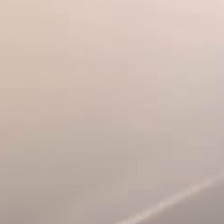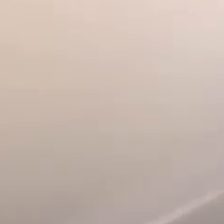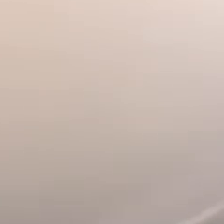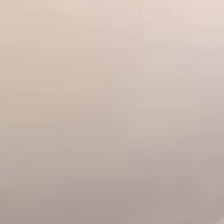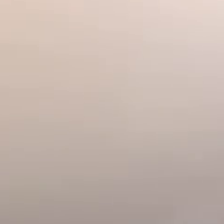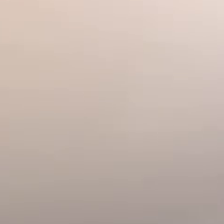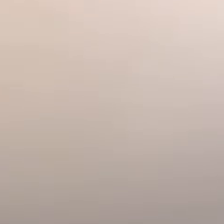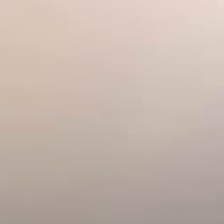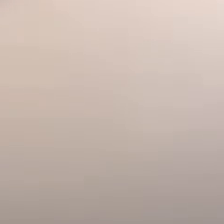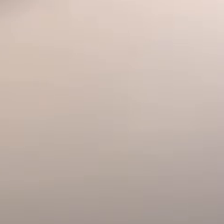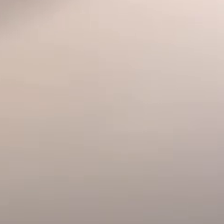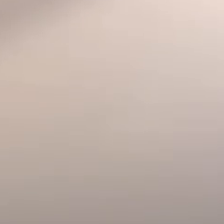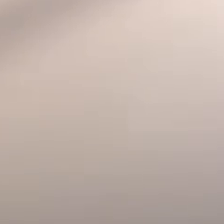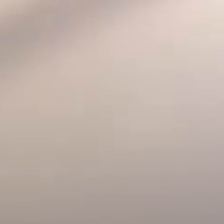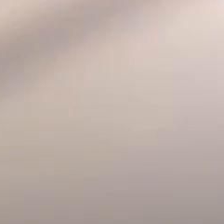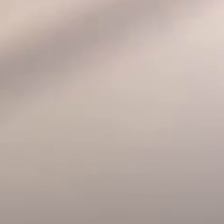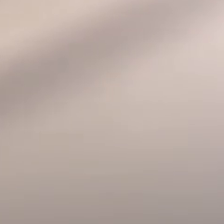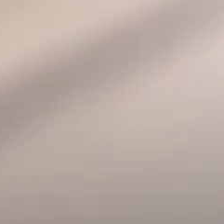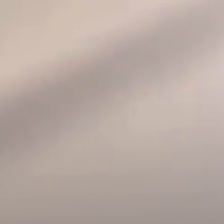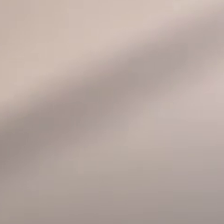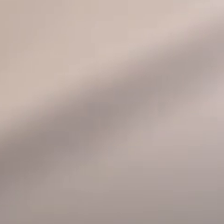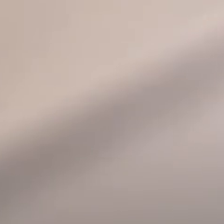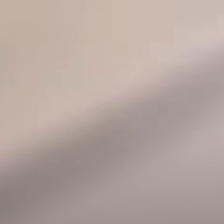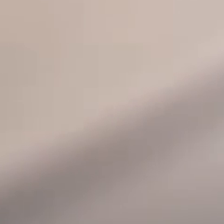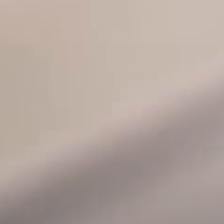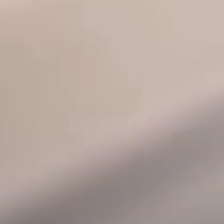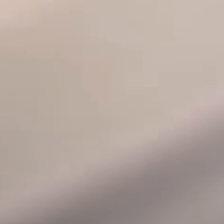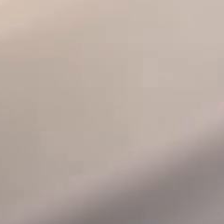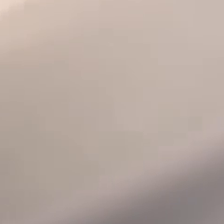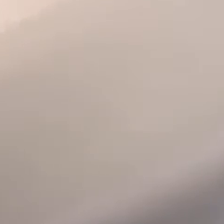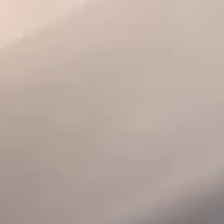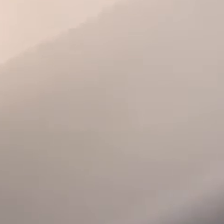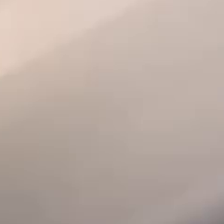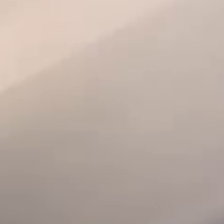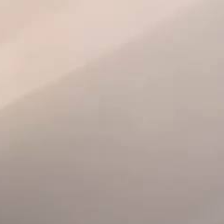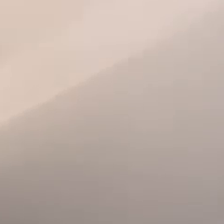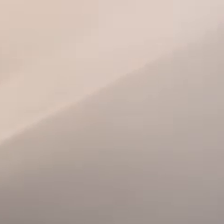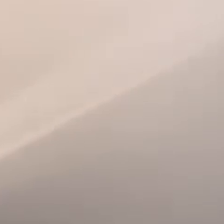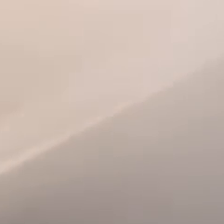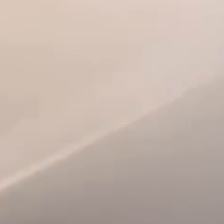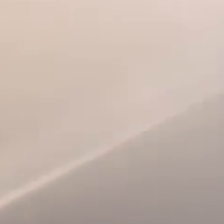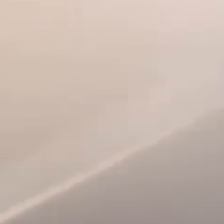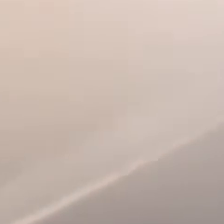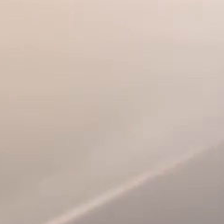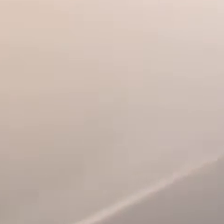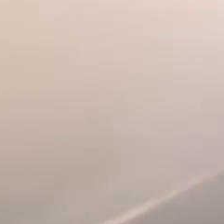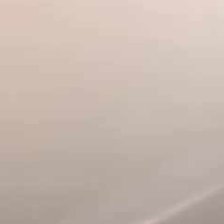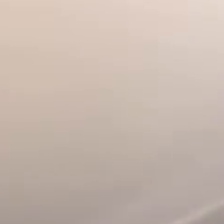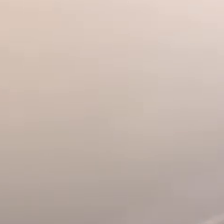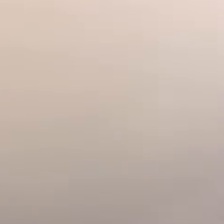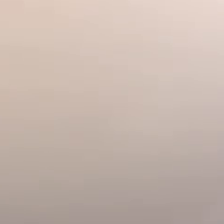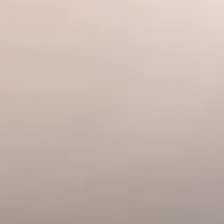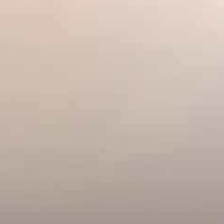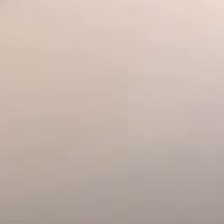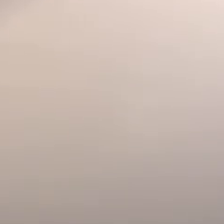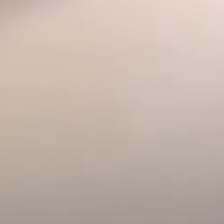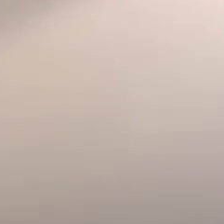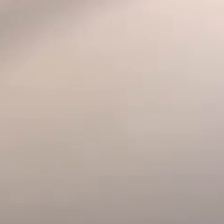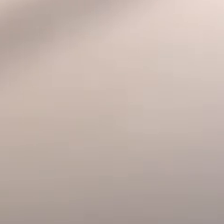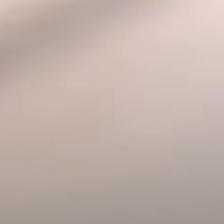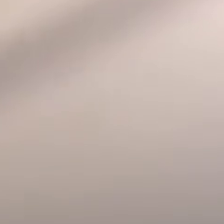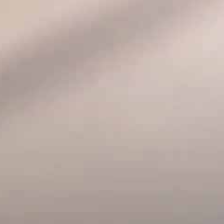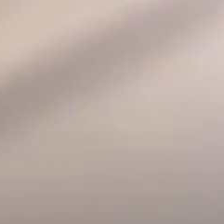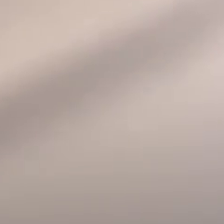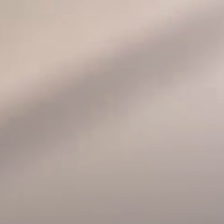sa pinakasariwang balita, mag-subscribe kayo sa aming YouTube channel. Para sa mga kapuso abroad, pwede nyo rin kaming makasama